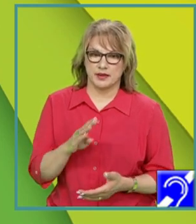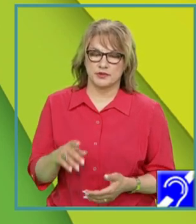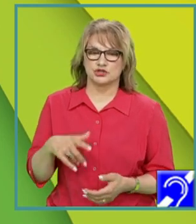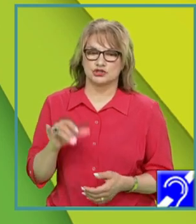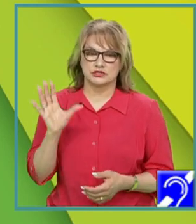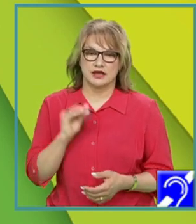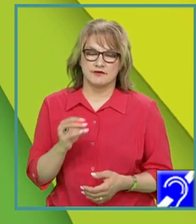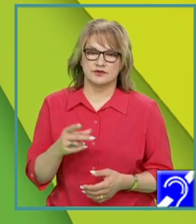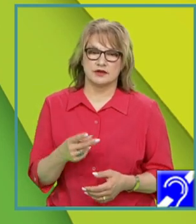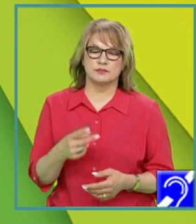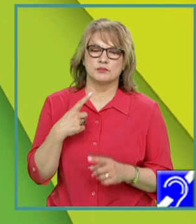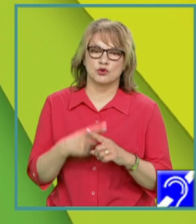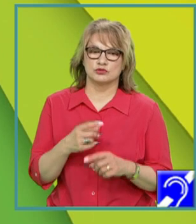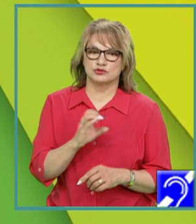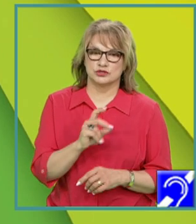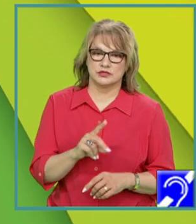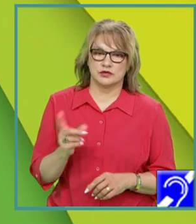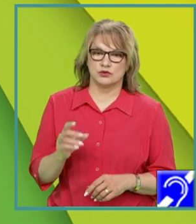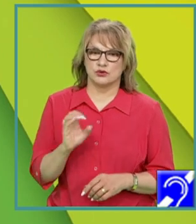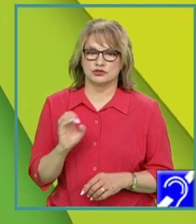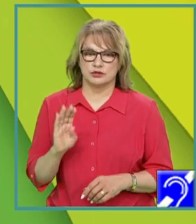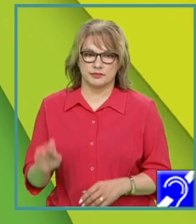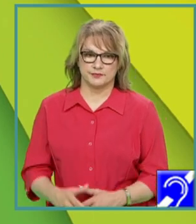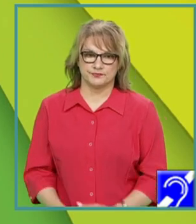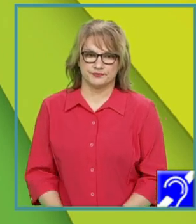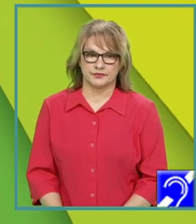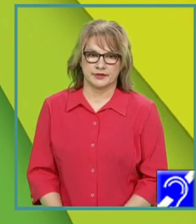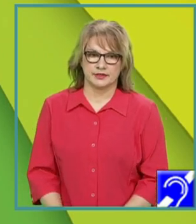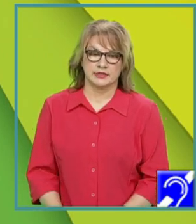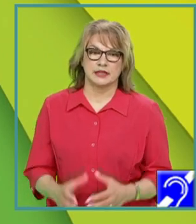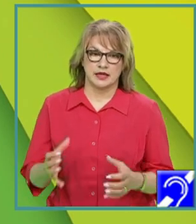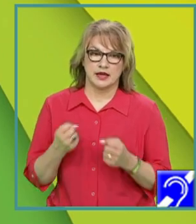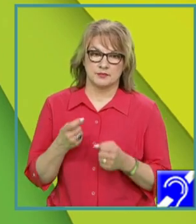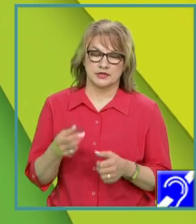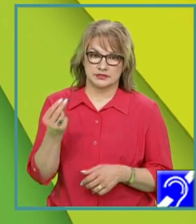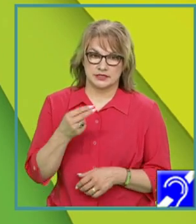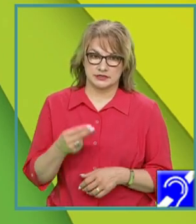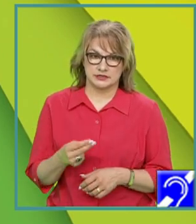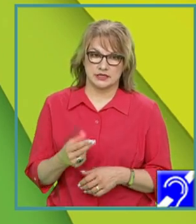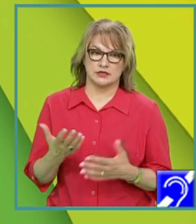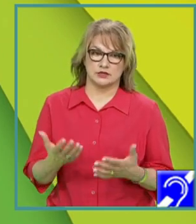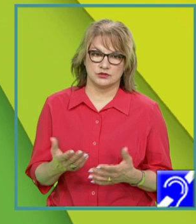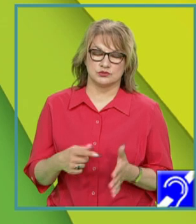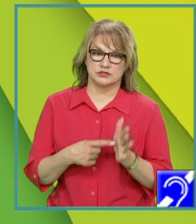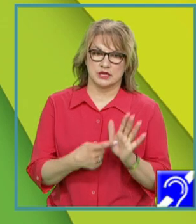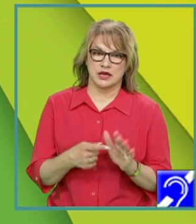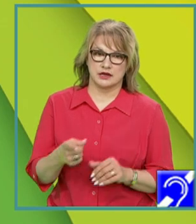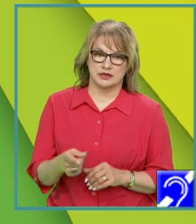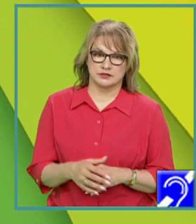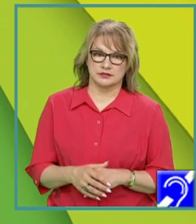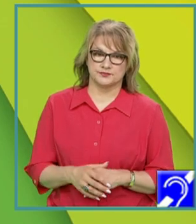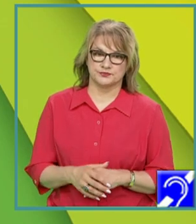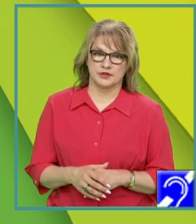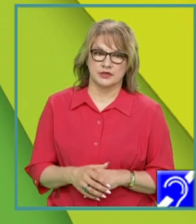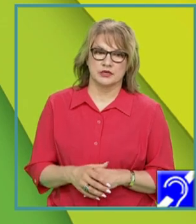valoarea produsului CD orice b am realiza desenul astfel încât să reiasă